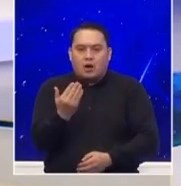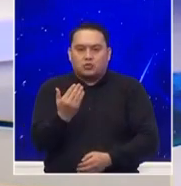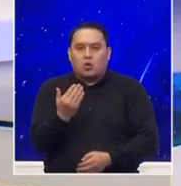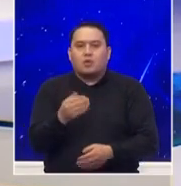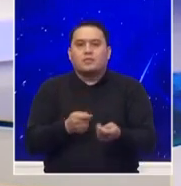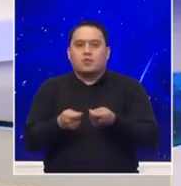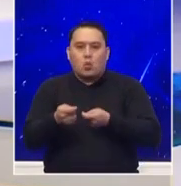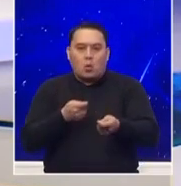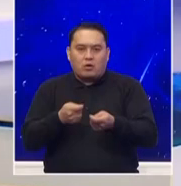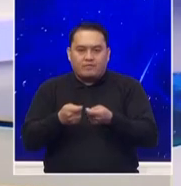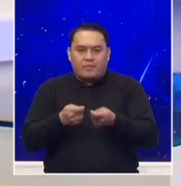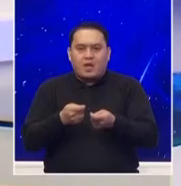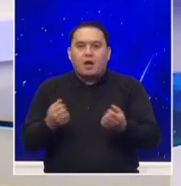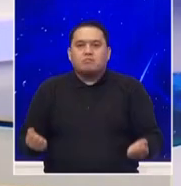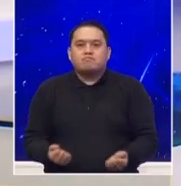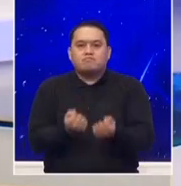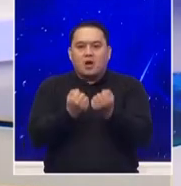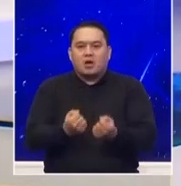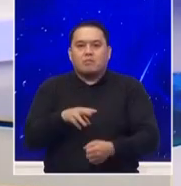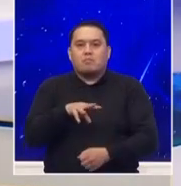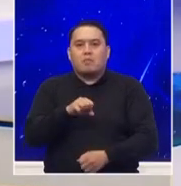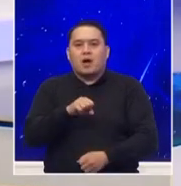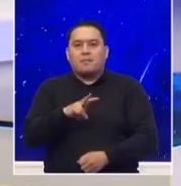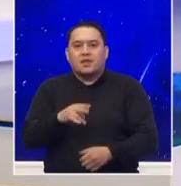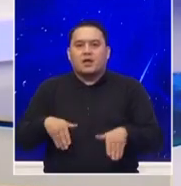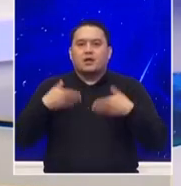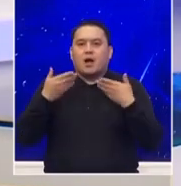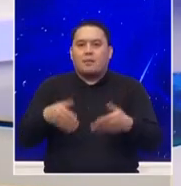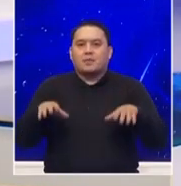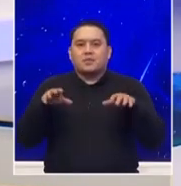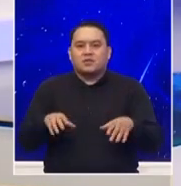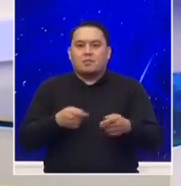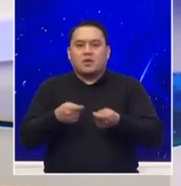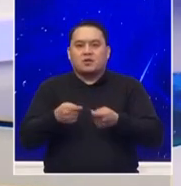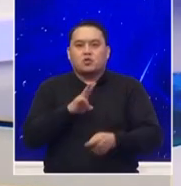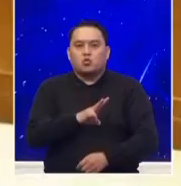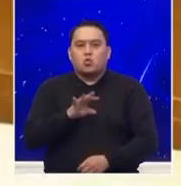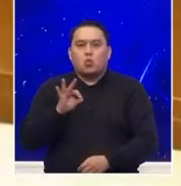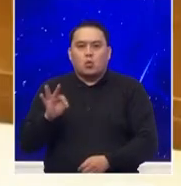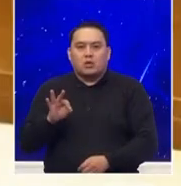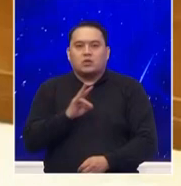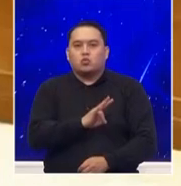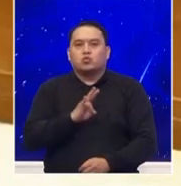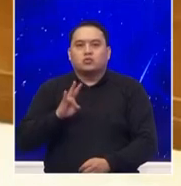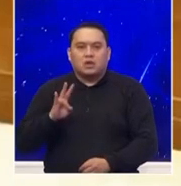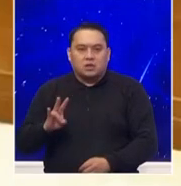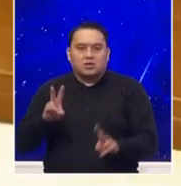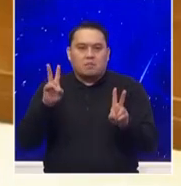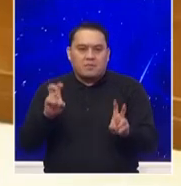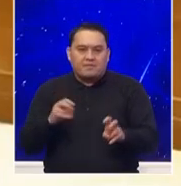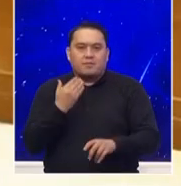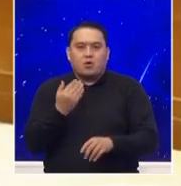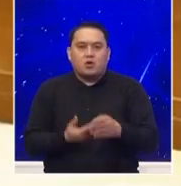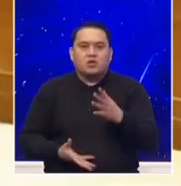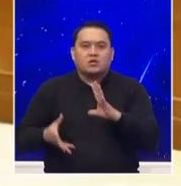на пост премьер-министра. Накануне поддержать Мамина настоятельно рекомендовал председатель правящей партии Казахстана Нур Отан Нурсултан